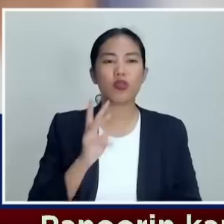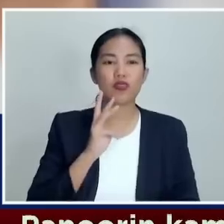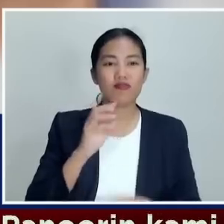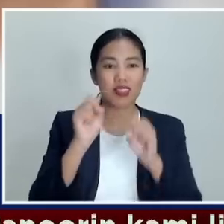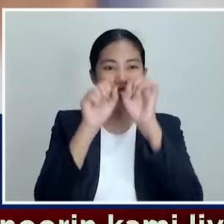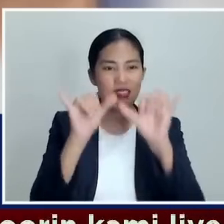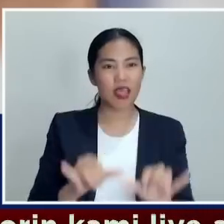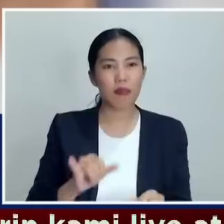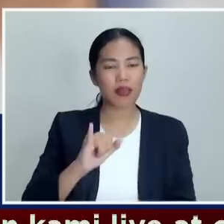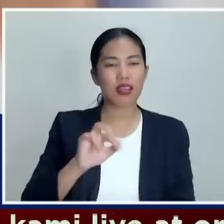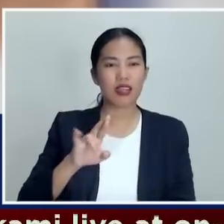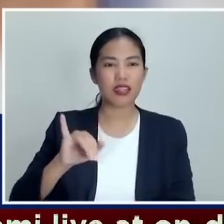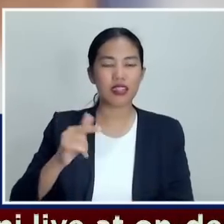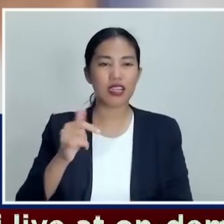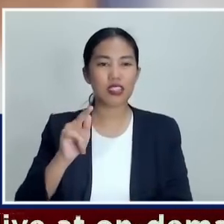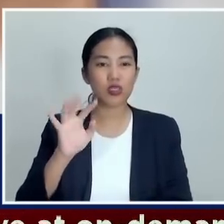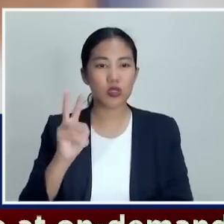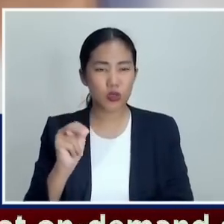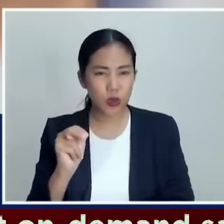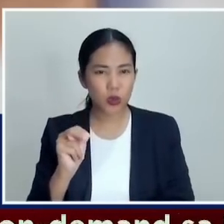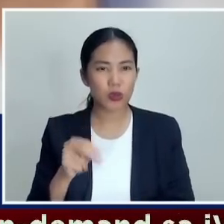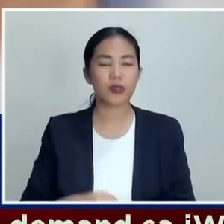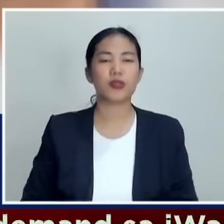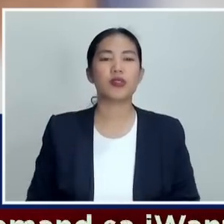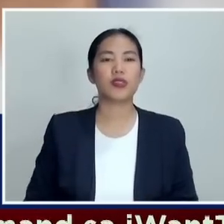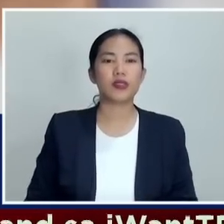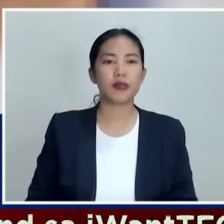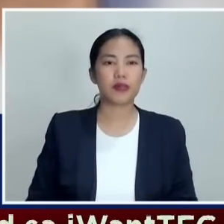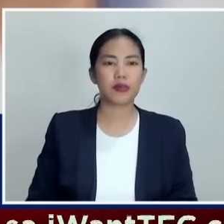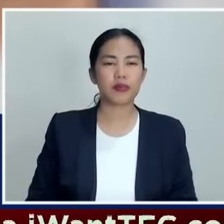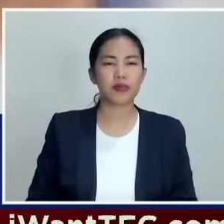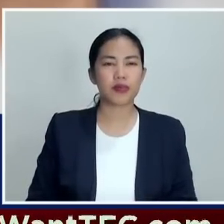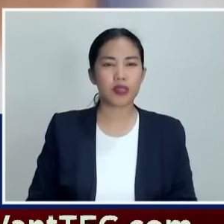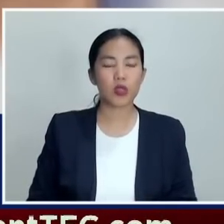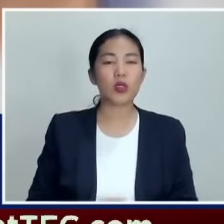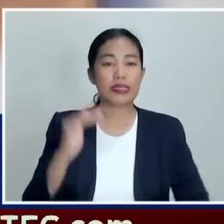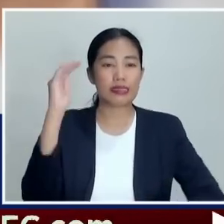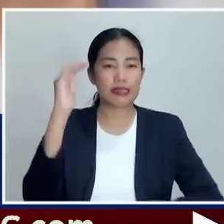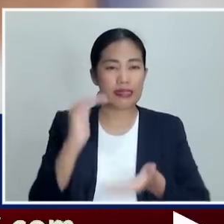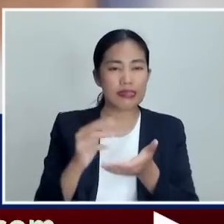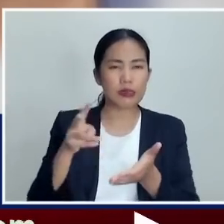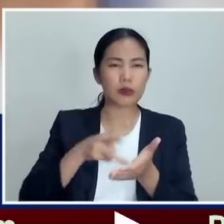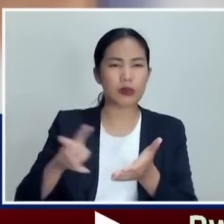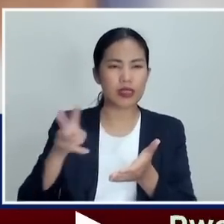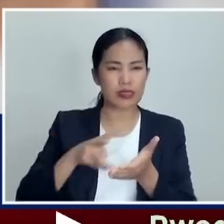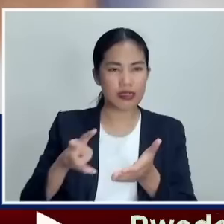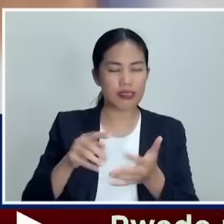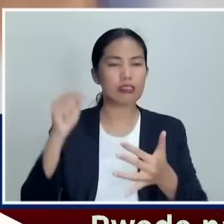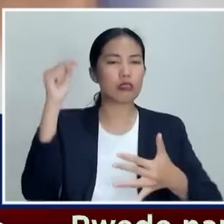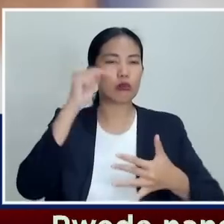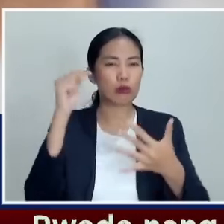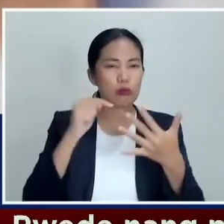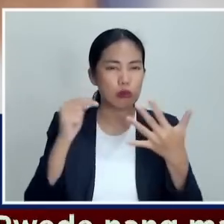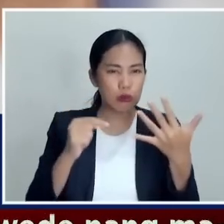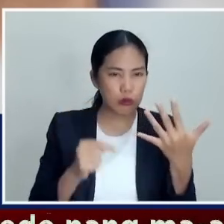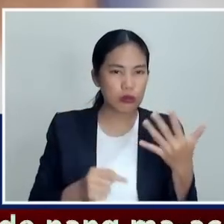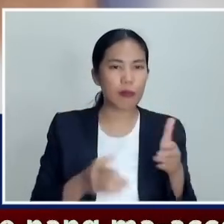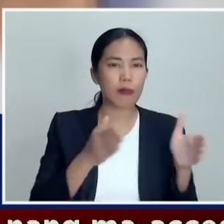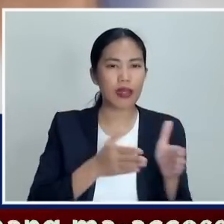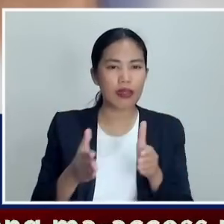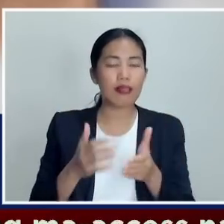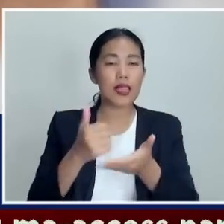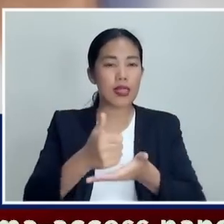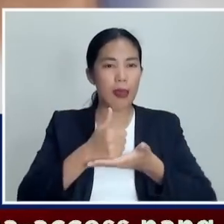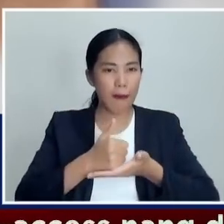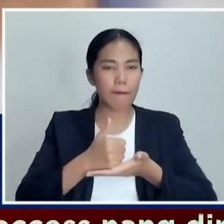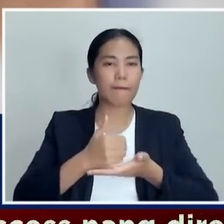ng production, yung pagbaba ng wastage. These are measures that will help us bring down the price of palay and of